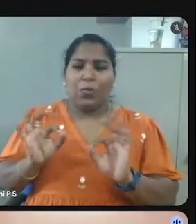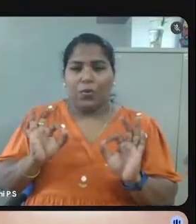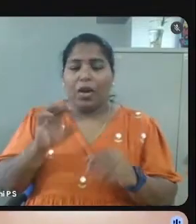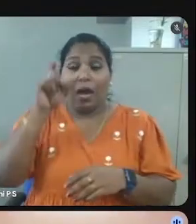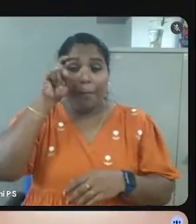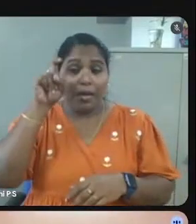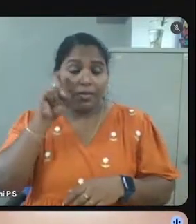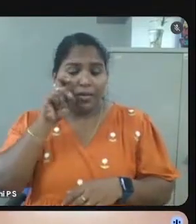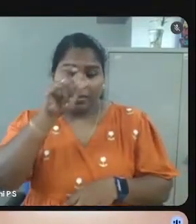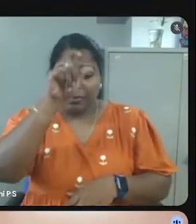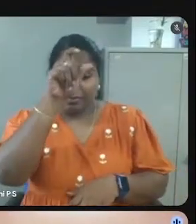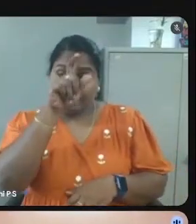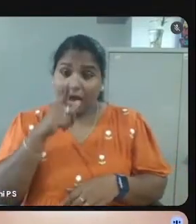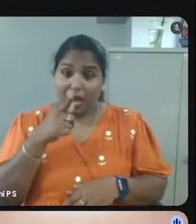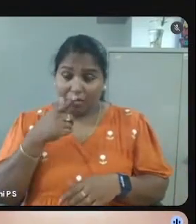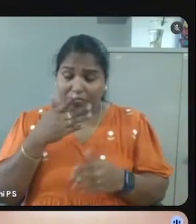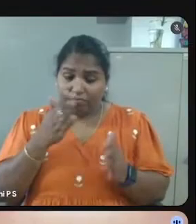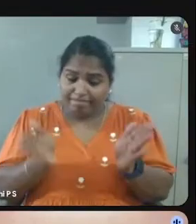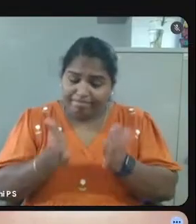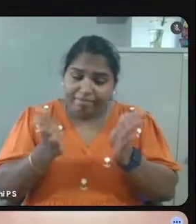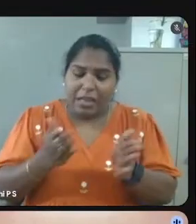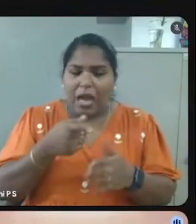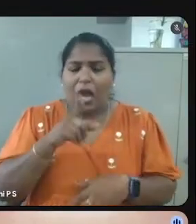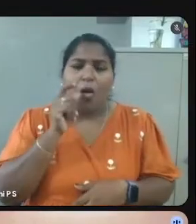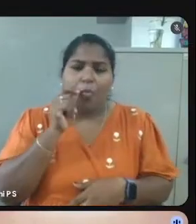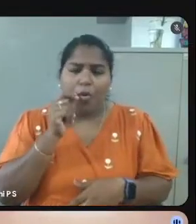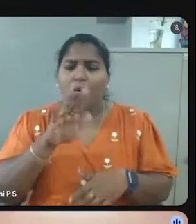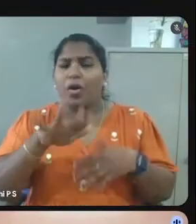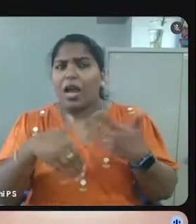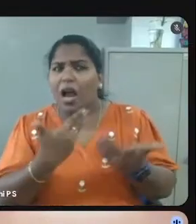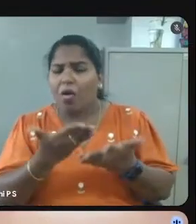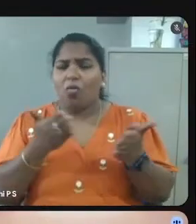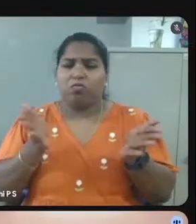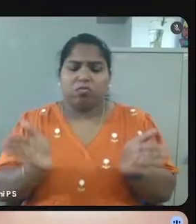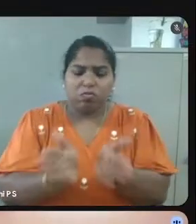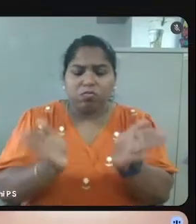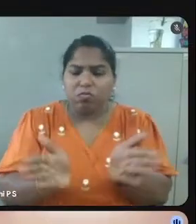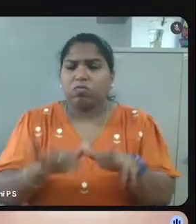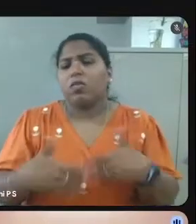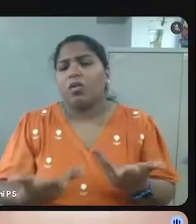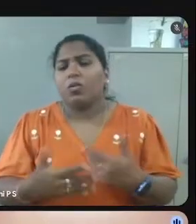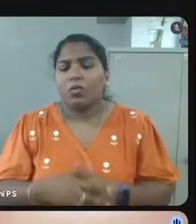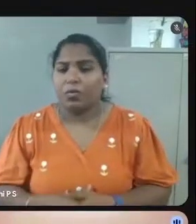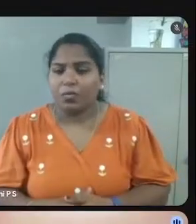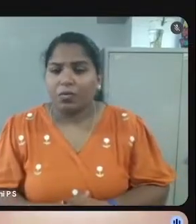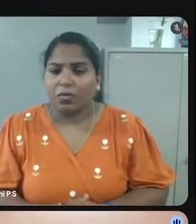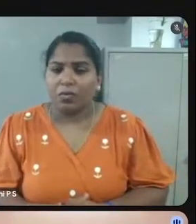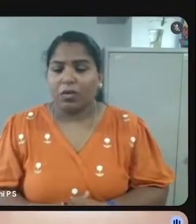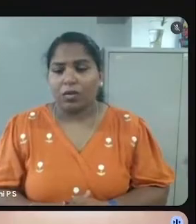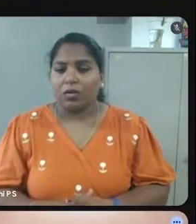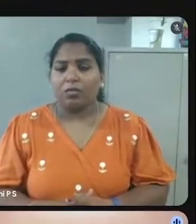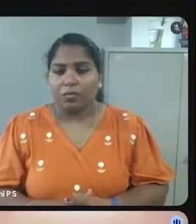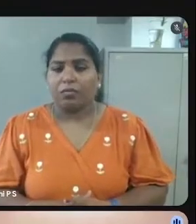ഏതെങ്കിലും രീതിയിൽ നമുക്ക് സെക്ഷുവൽ ആക്ടിവിറ്റിക്ക് വേണ്ടി പ്രിപ്പയർ ചെയ്യാം എന്ന് ഒന്ന് പറഞ്ഞു തരാമോ? നല്ല ഗുഡ് ക്വസ്റ്റ്യൻസ്